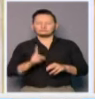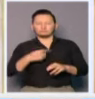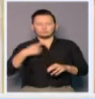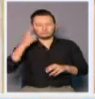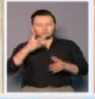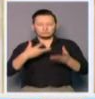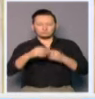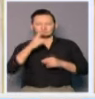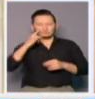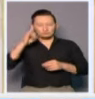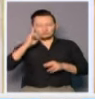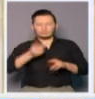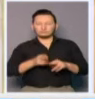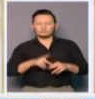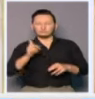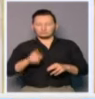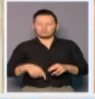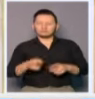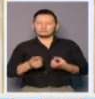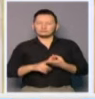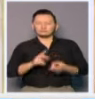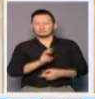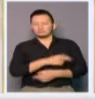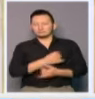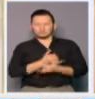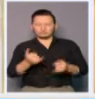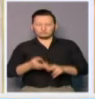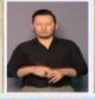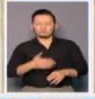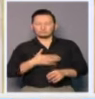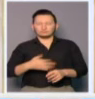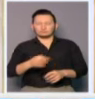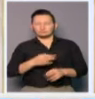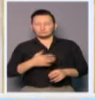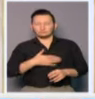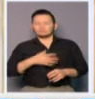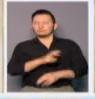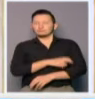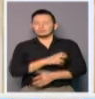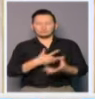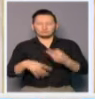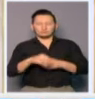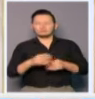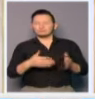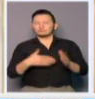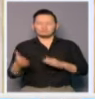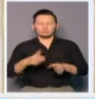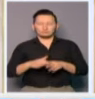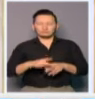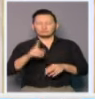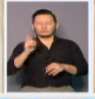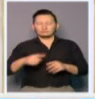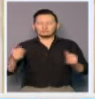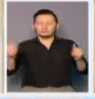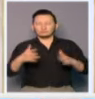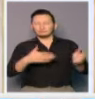для всех казахстанцев, так и, в частности, для врачей нашей области. Наши врачи имеют возможность и